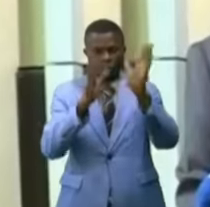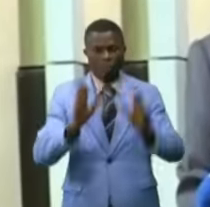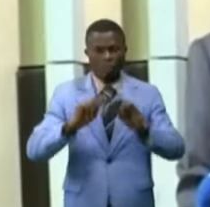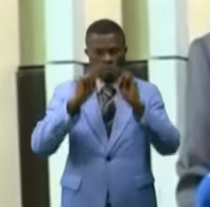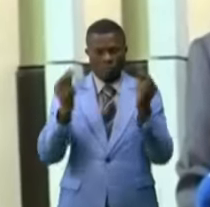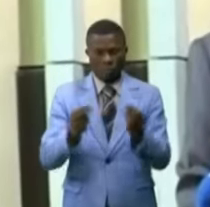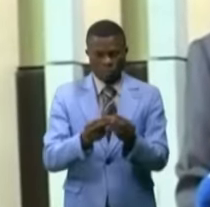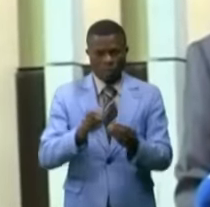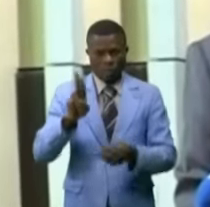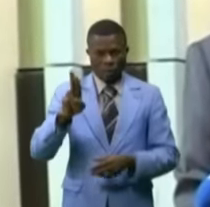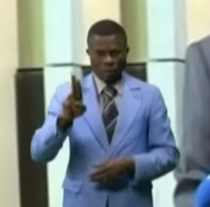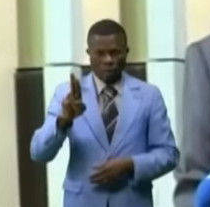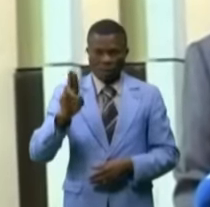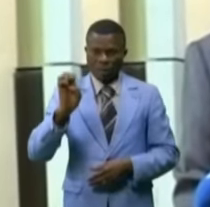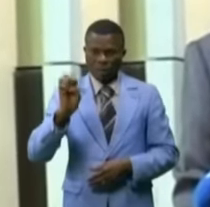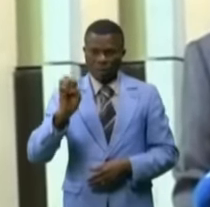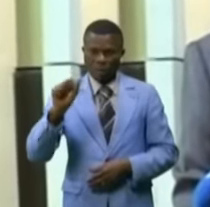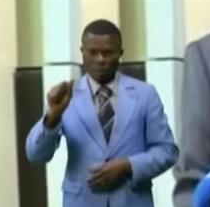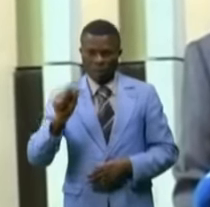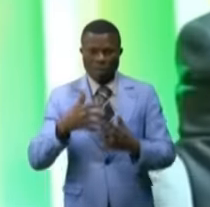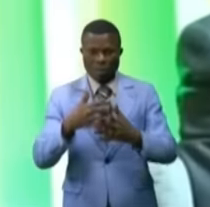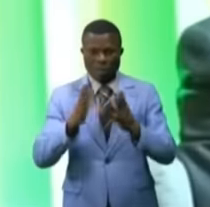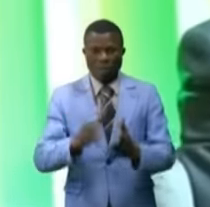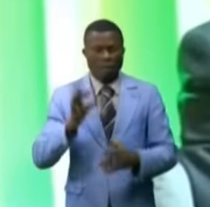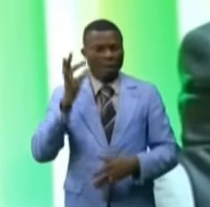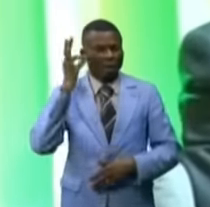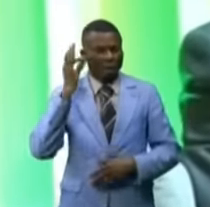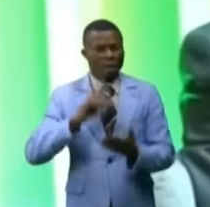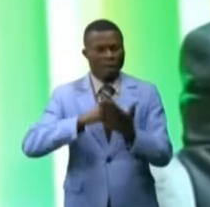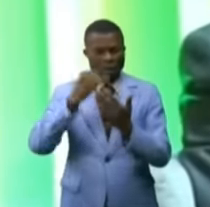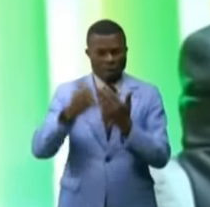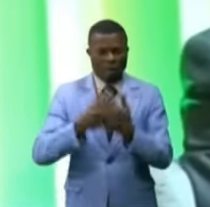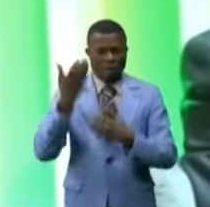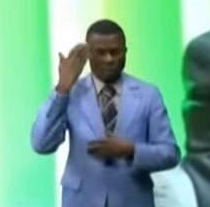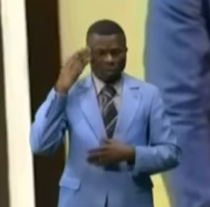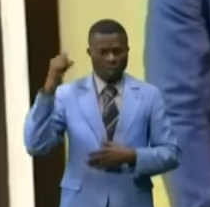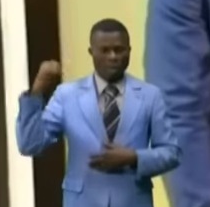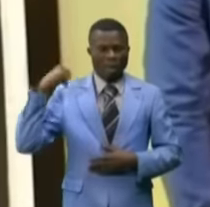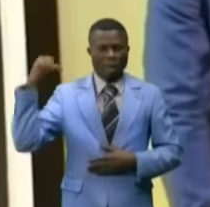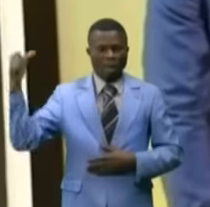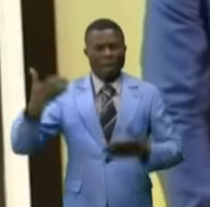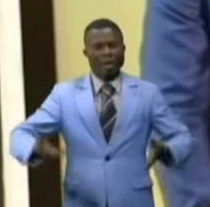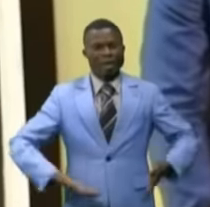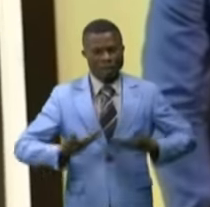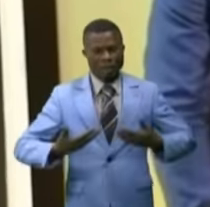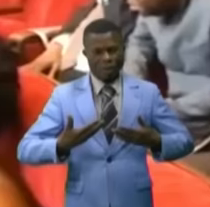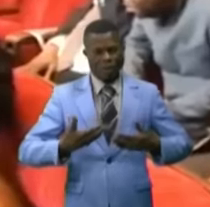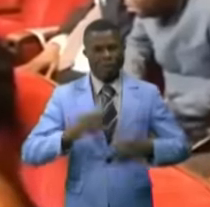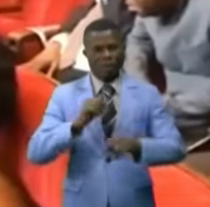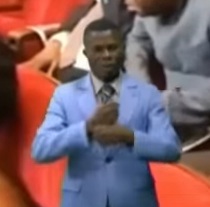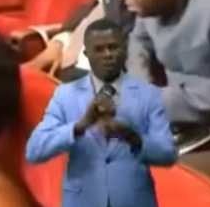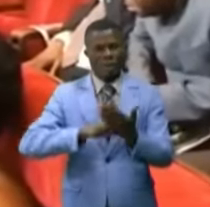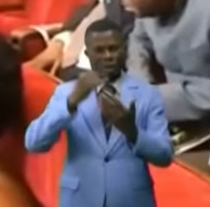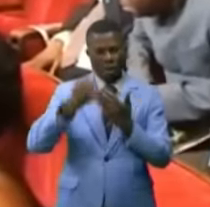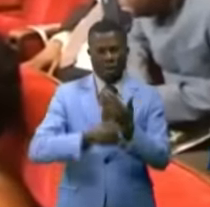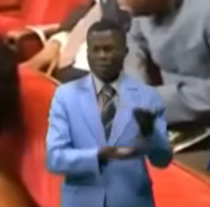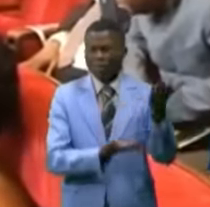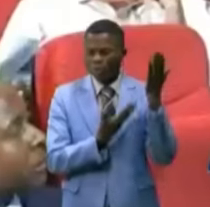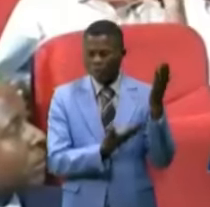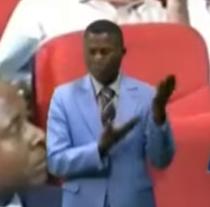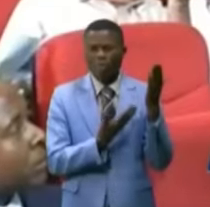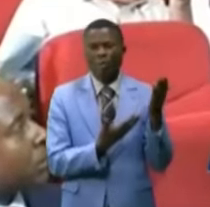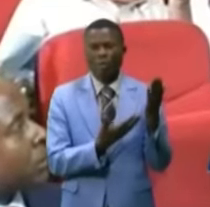groupe Rentco, partenaire kenyan de ce projet, M. Andrew, s'est réjoui de la mise en place de ce projet de grande